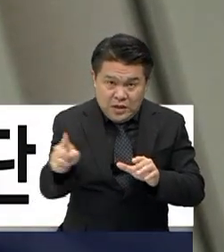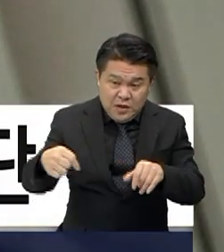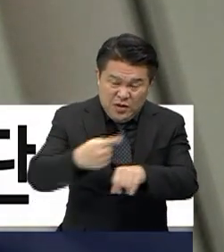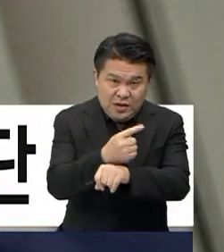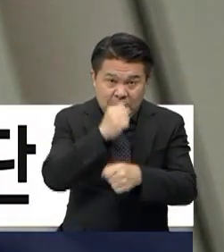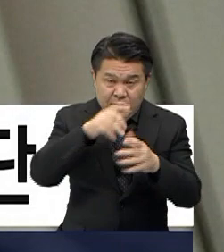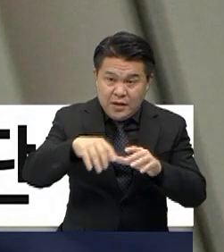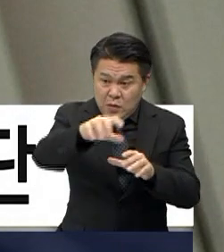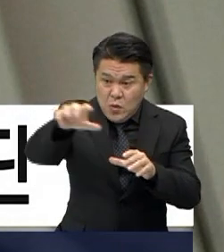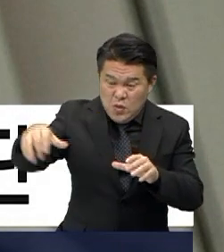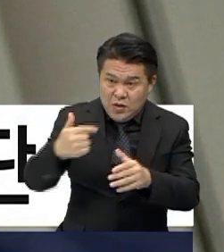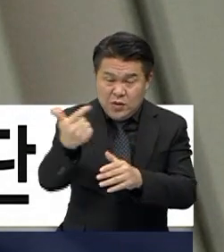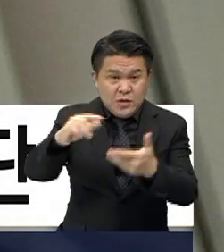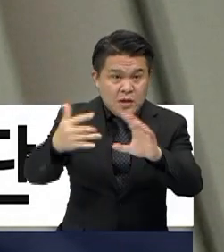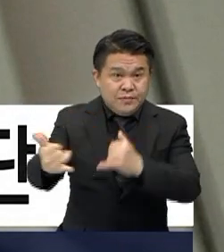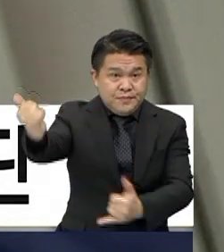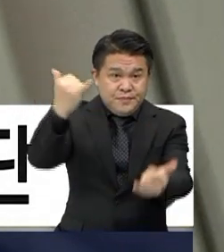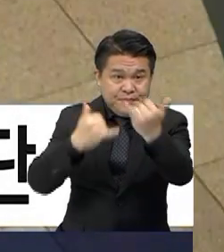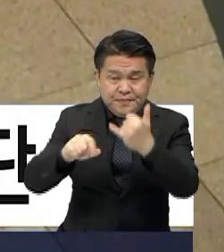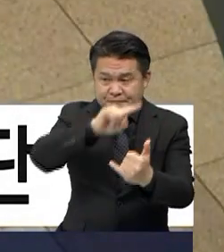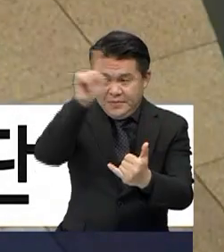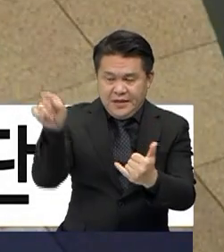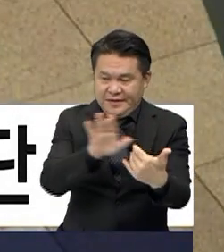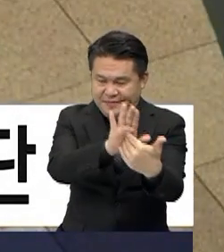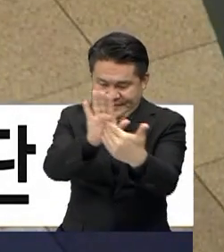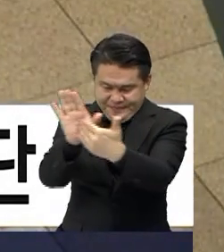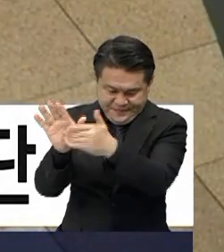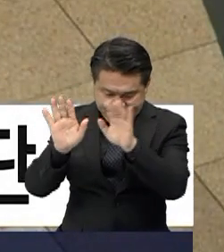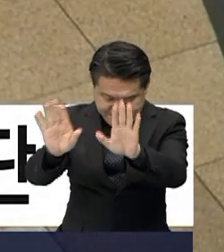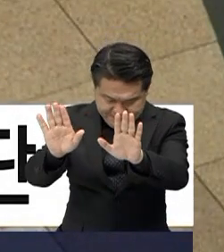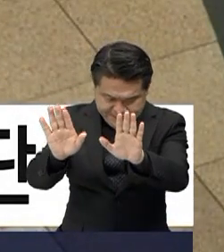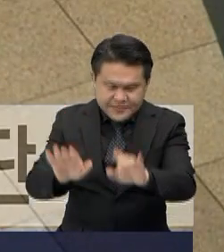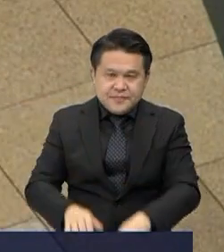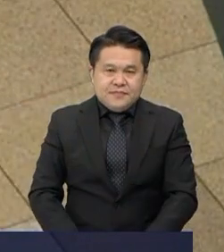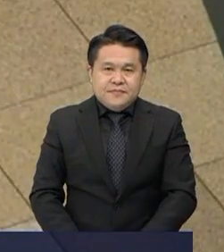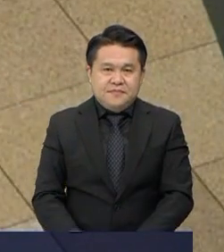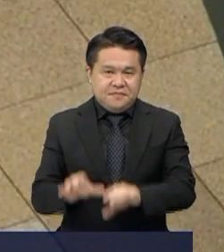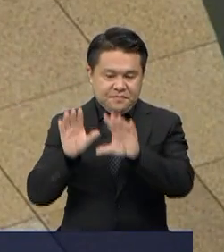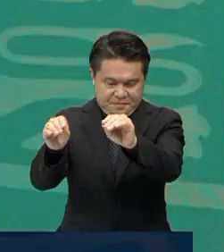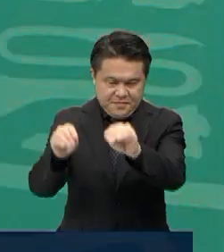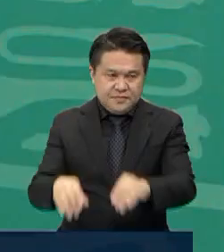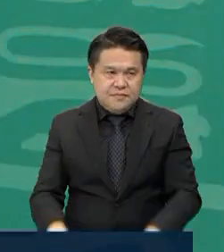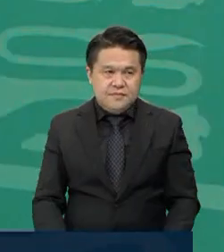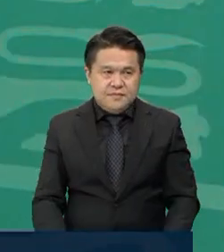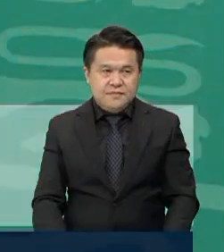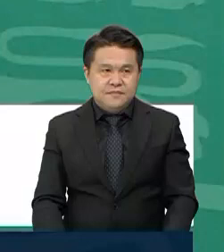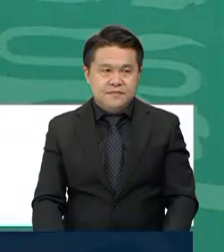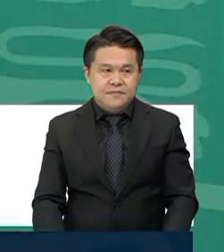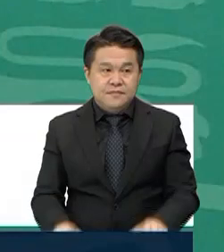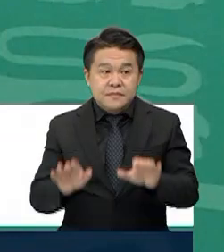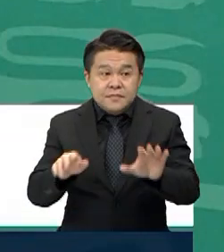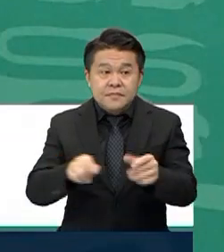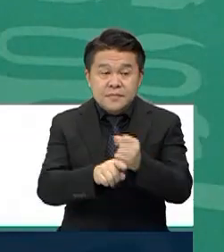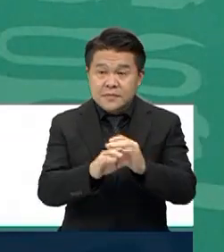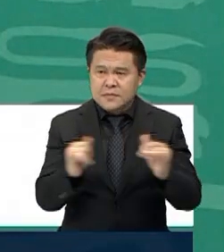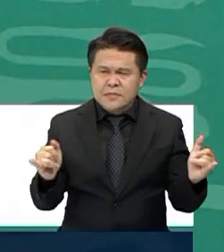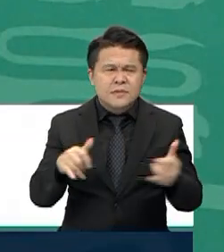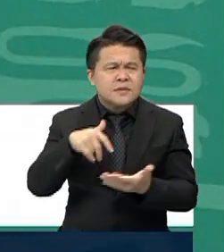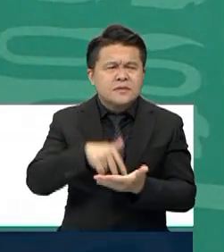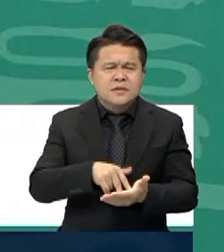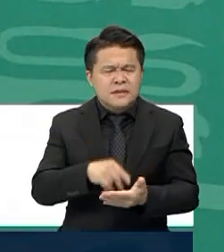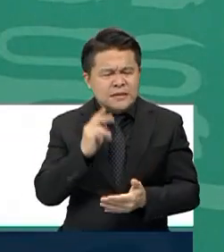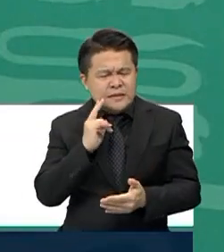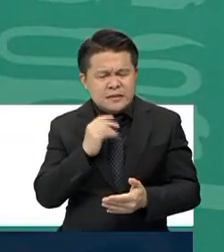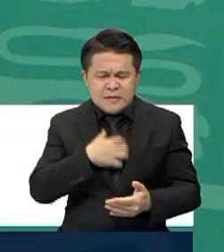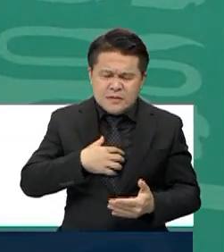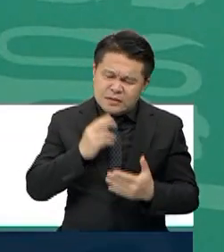인근 아프리카 6개 나라에서 들어오는 항공편의 운항을 일시 정지시켰습니다. Our scientists are deeply